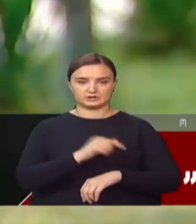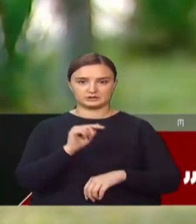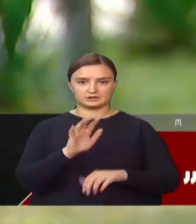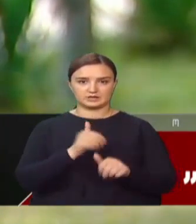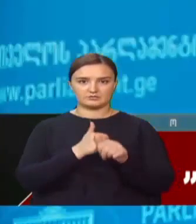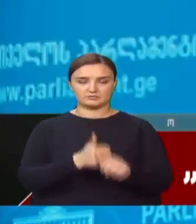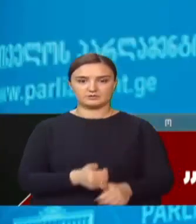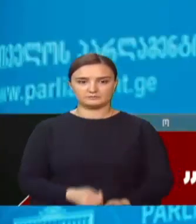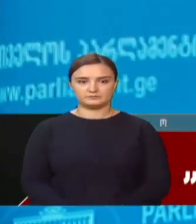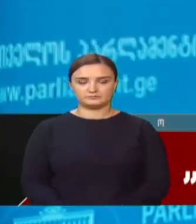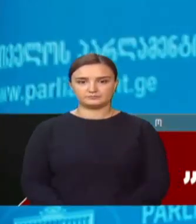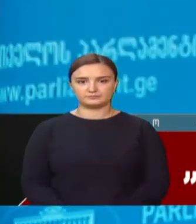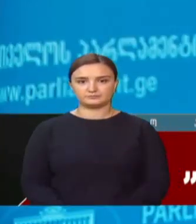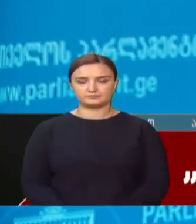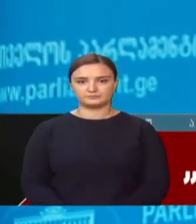გაყვება.